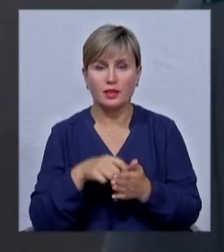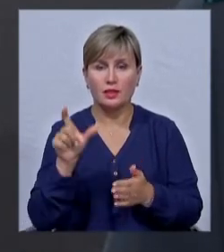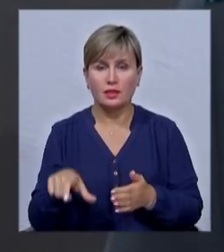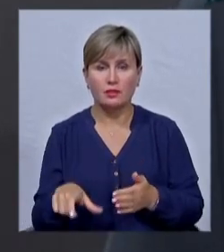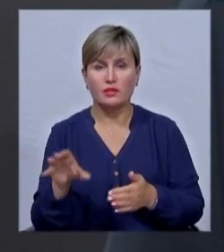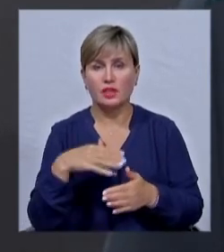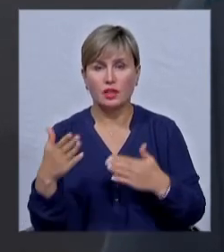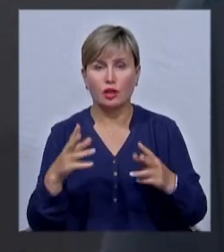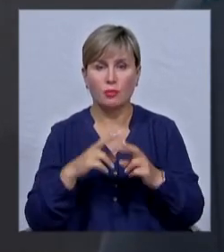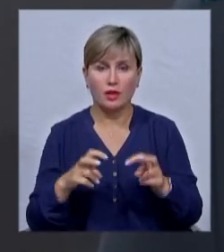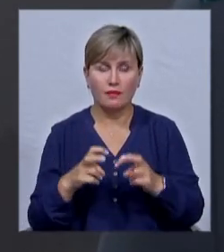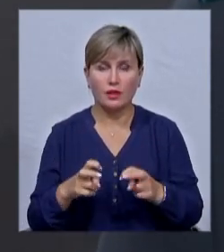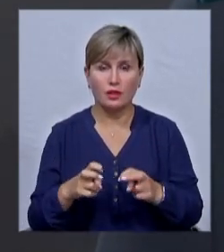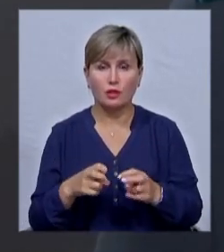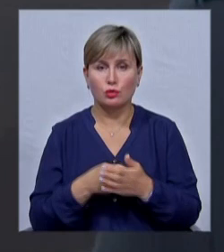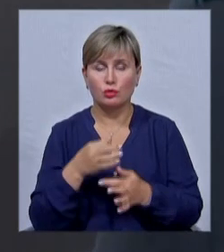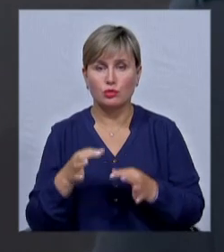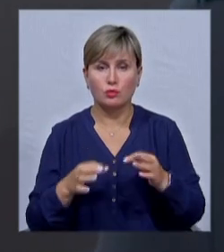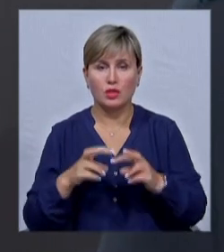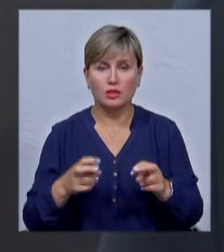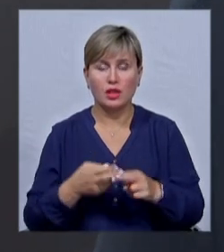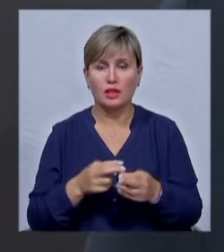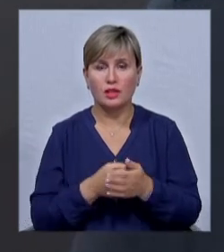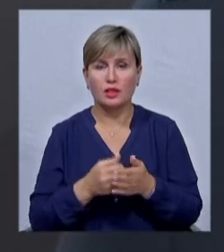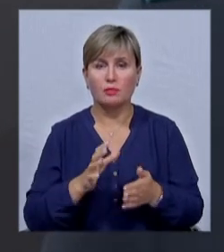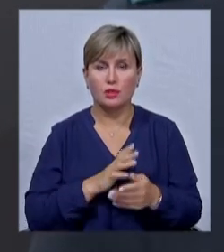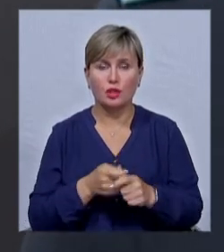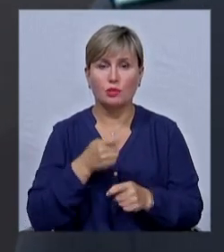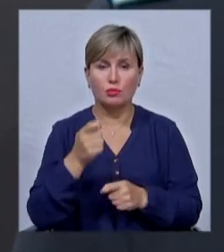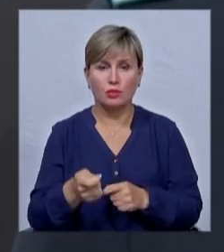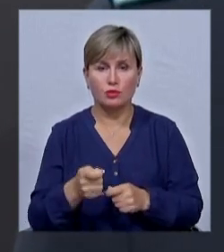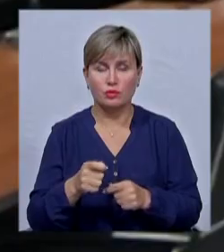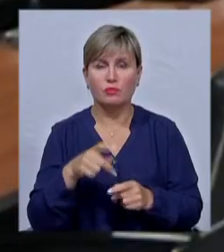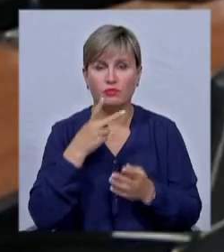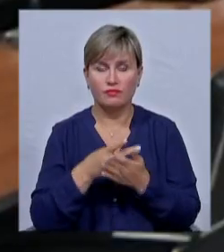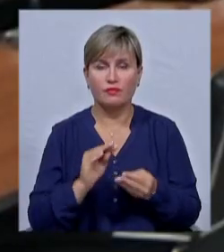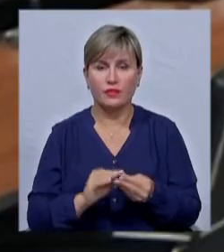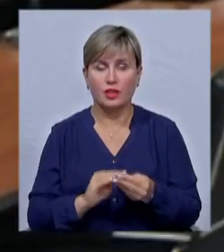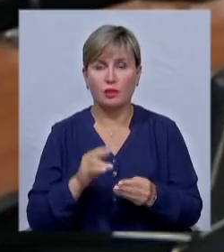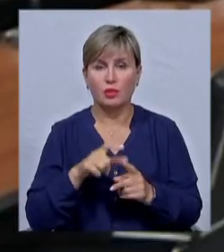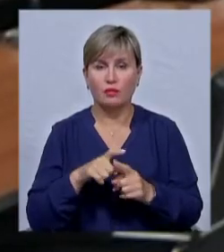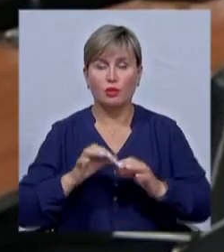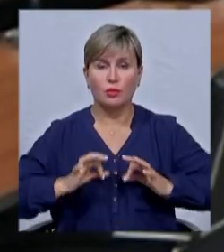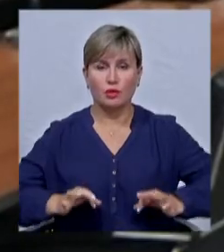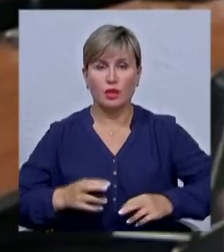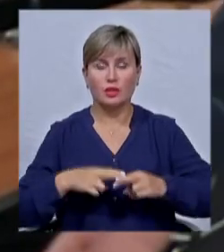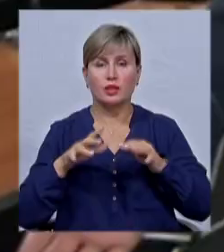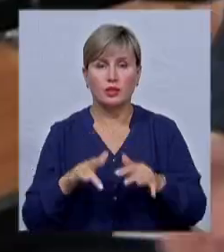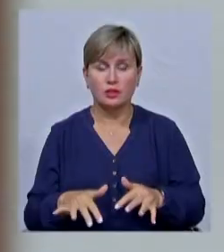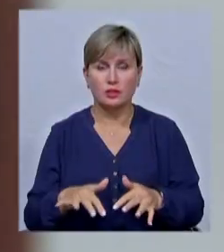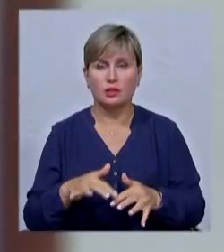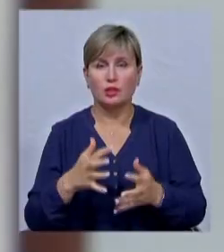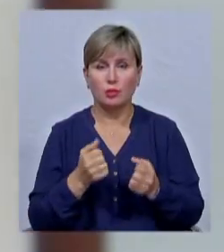всесторонне проверены в ходе досудебного расследования эти ходатайства были поданы в том же виде по словам прокурора это дело по всей видимости